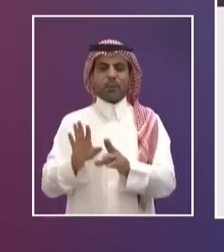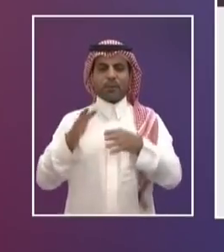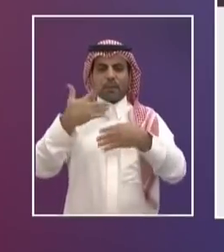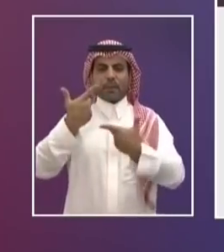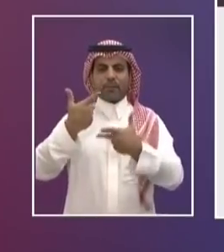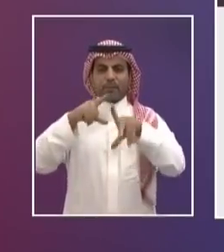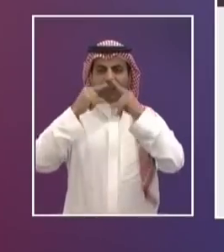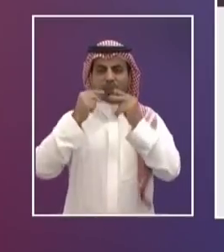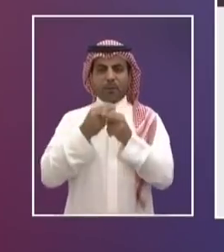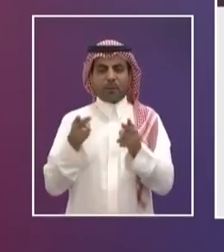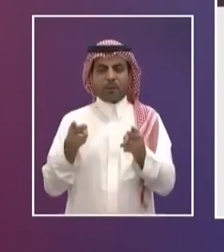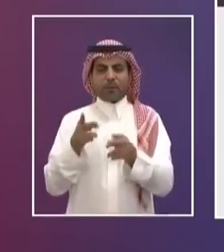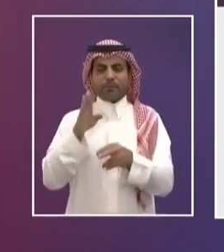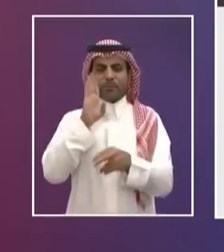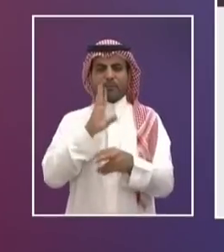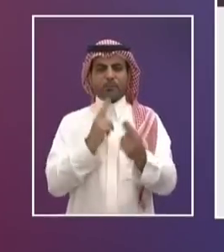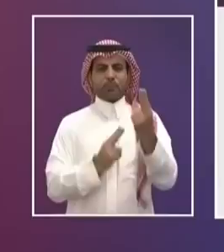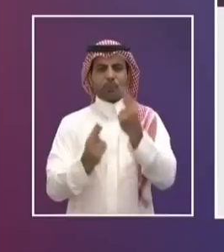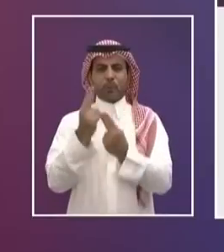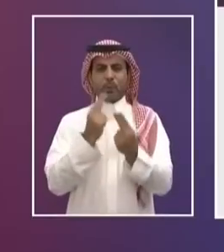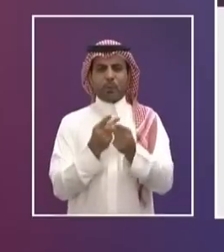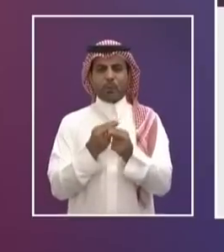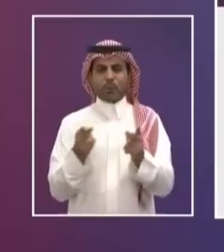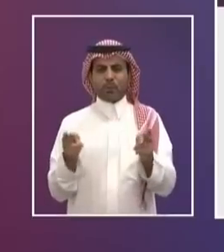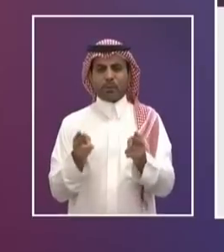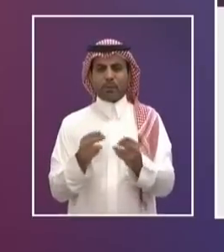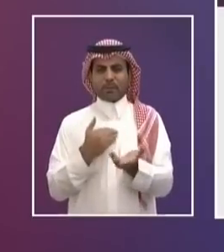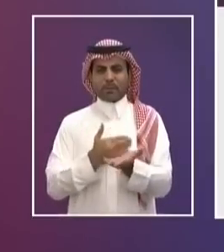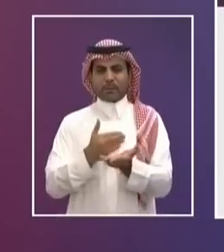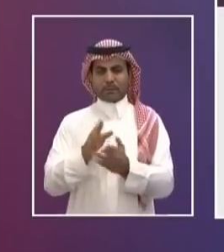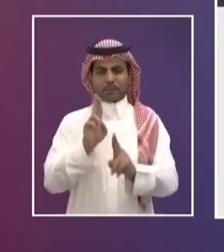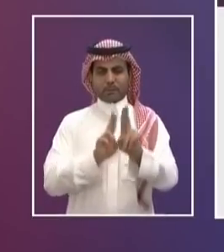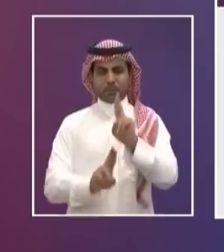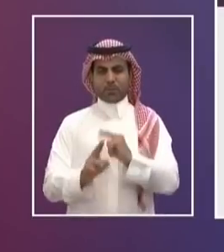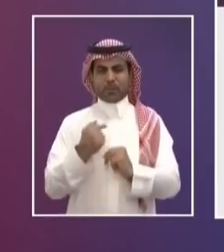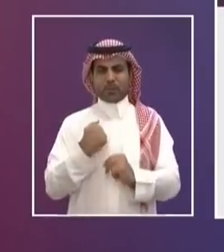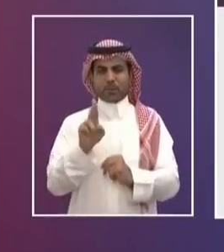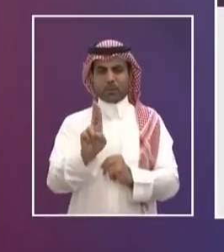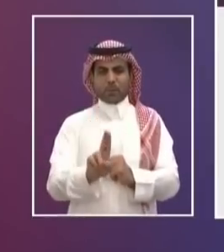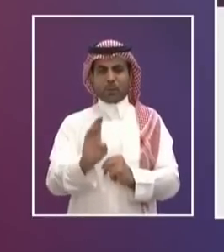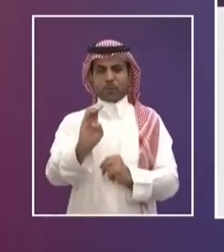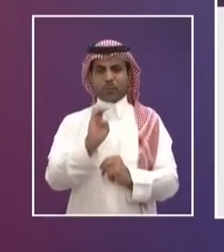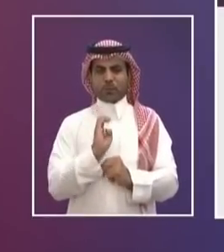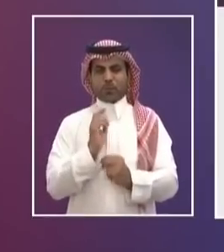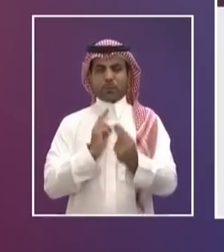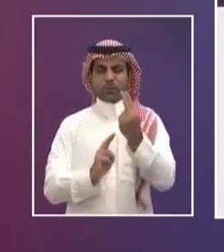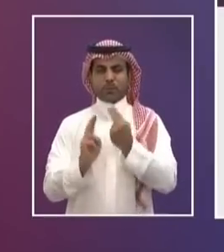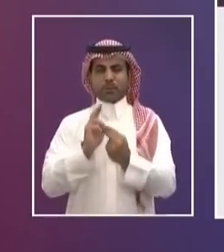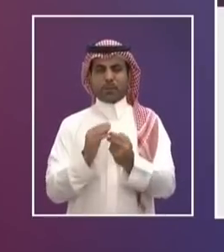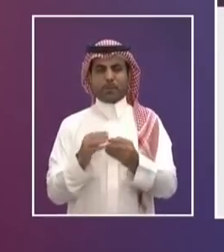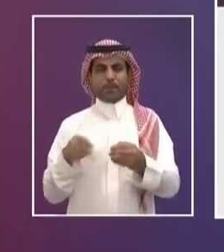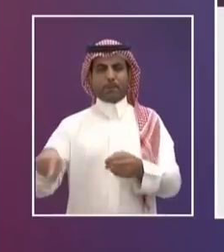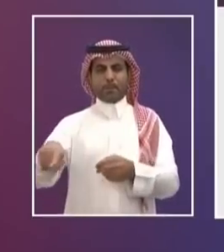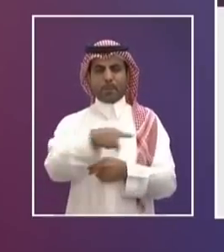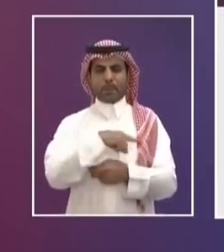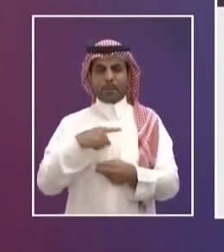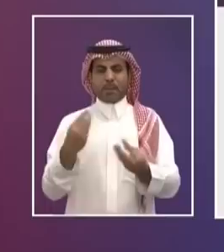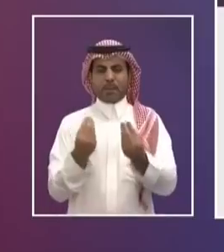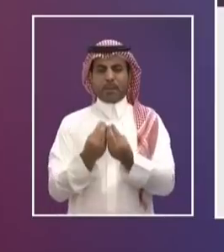الأزمة، كثير من التساؤلات التي نطرحها على أنفسنا ويطرحها علينا من حولنا